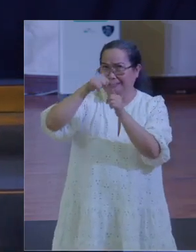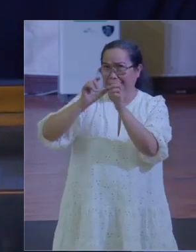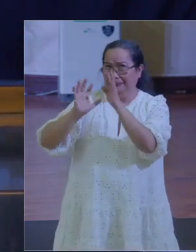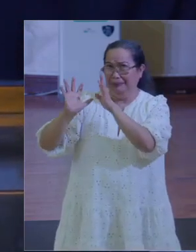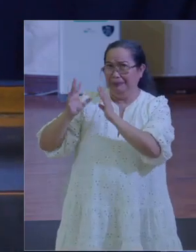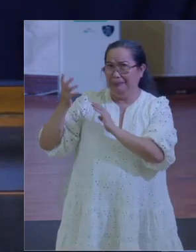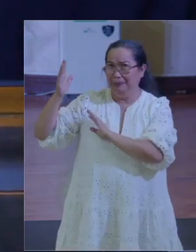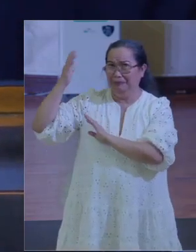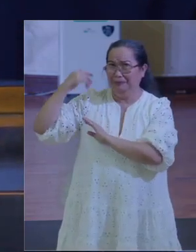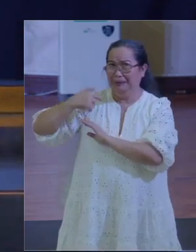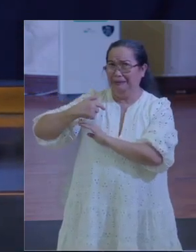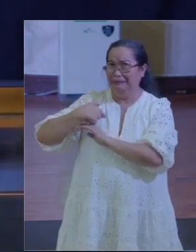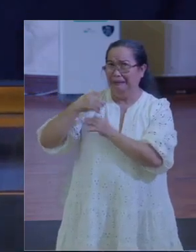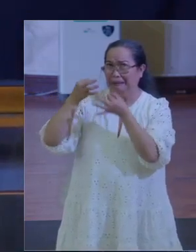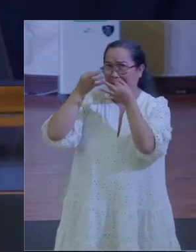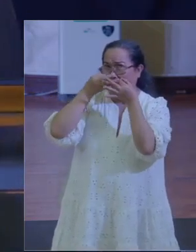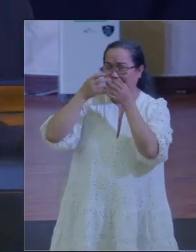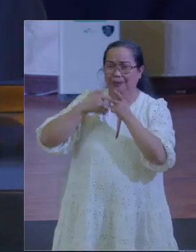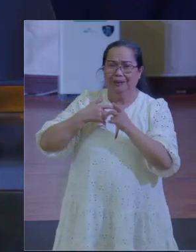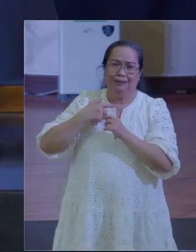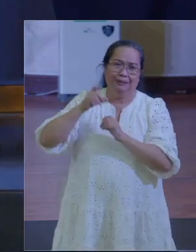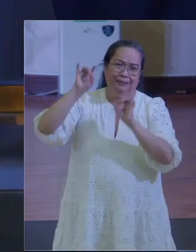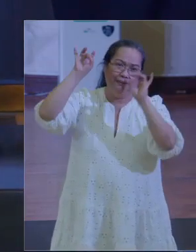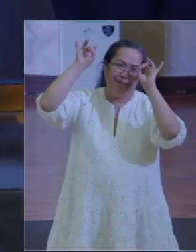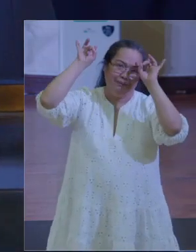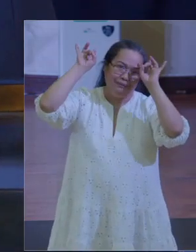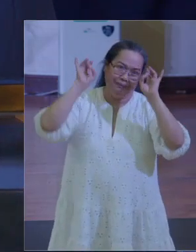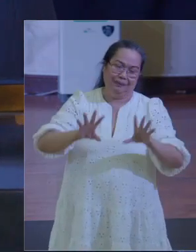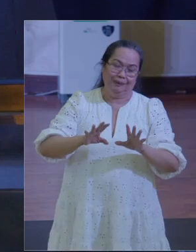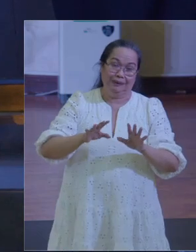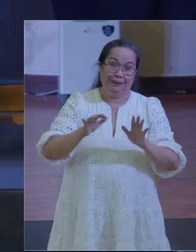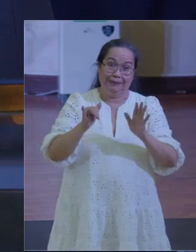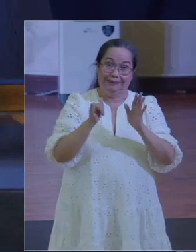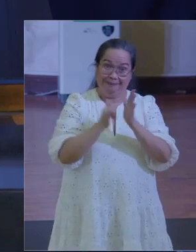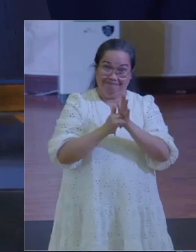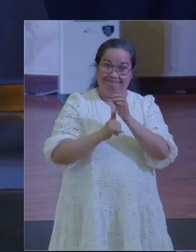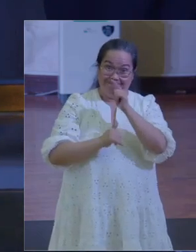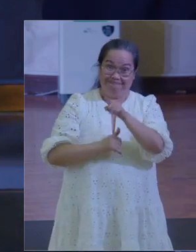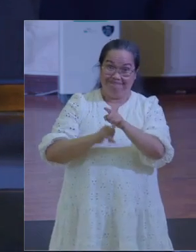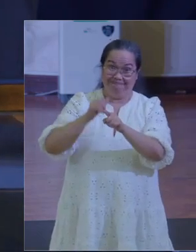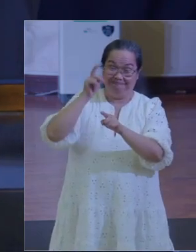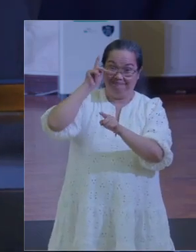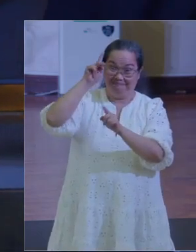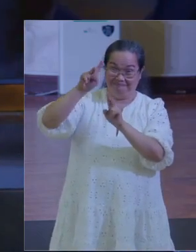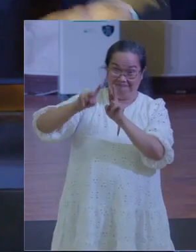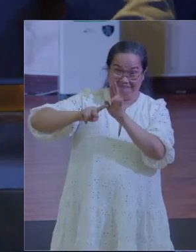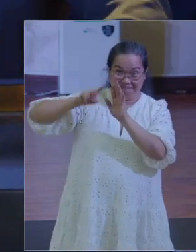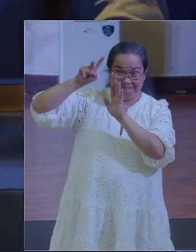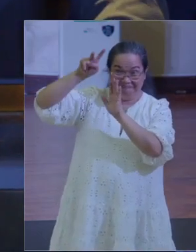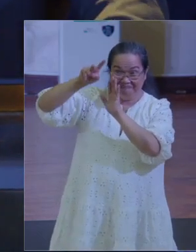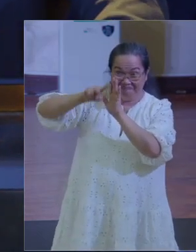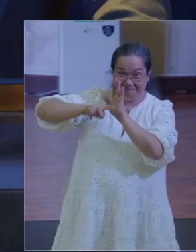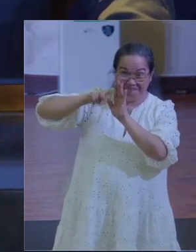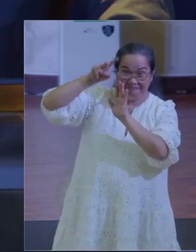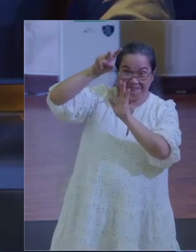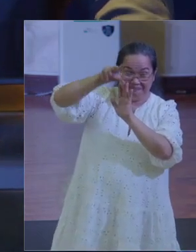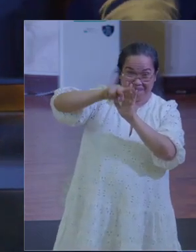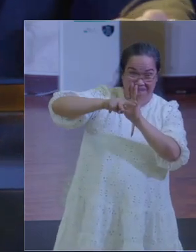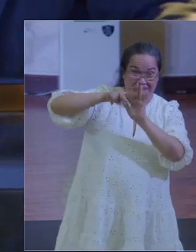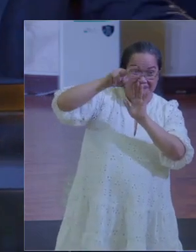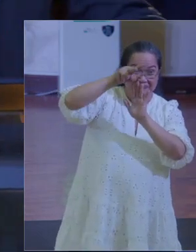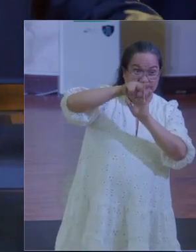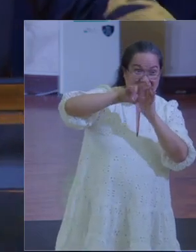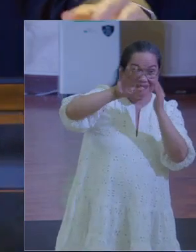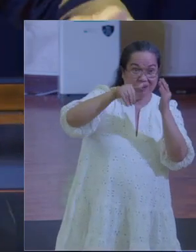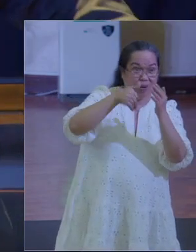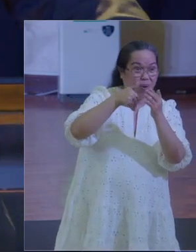what he did and knowing that that guy videotaped everything. Lahat ng guests niya